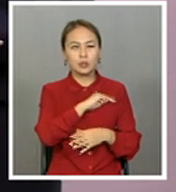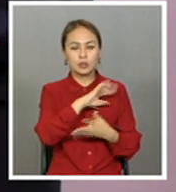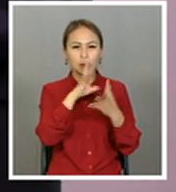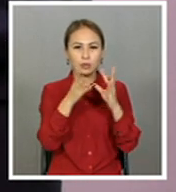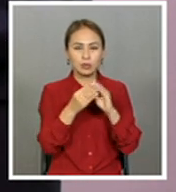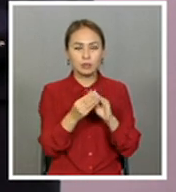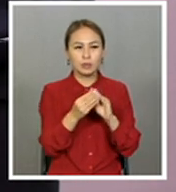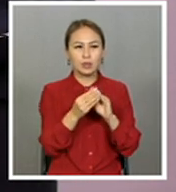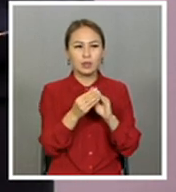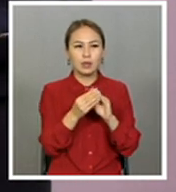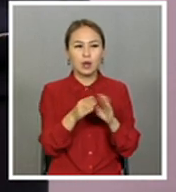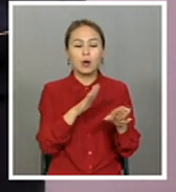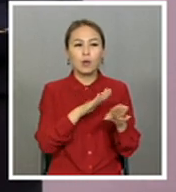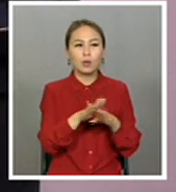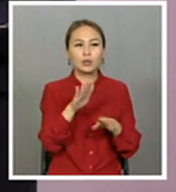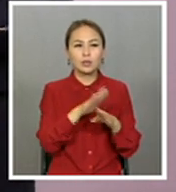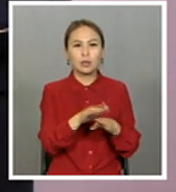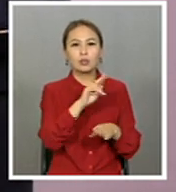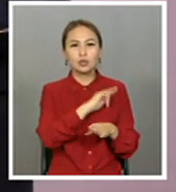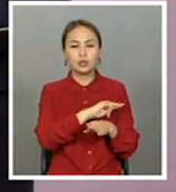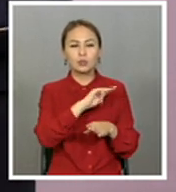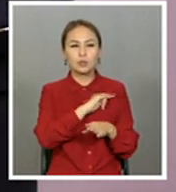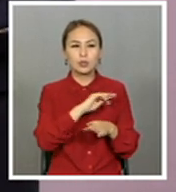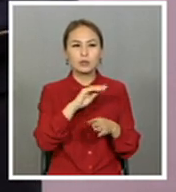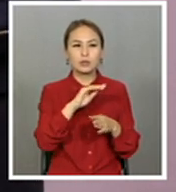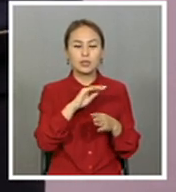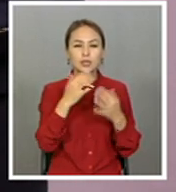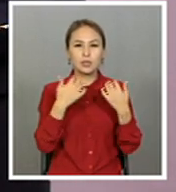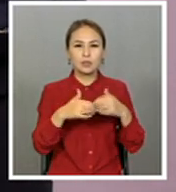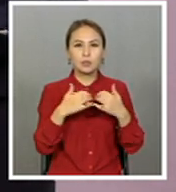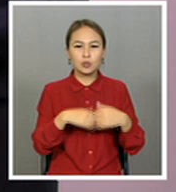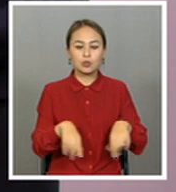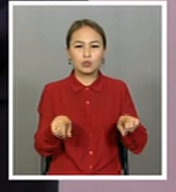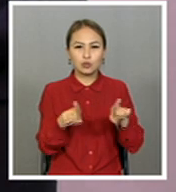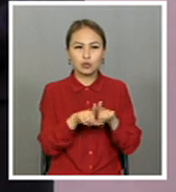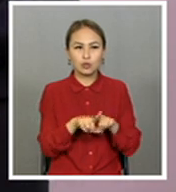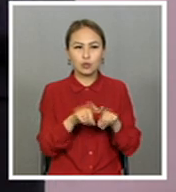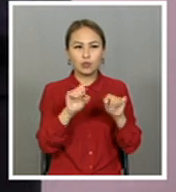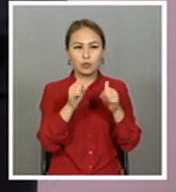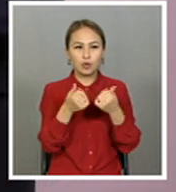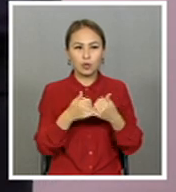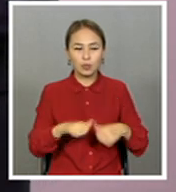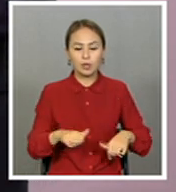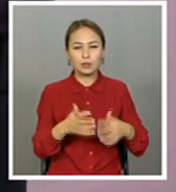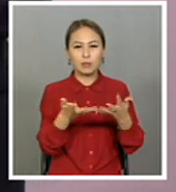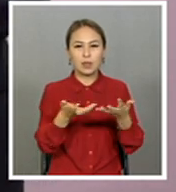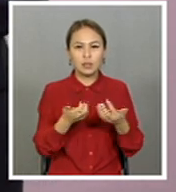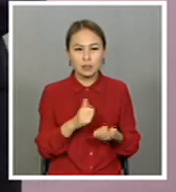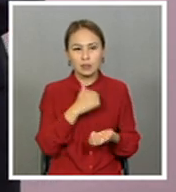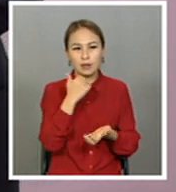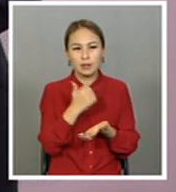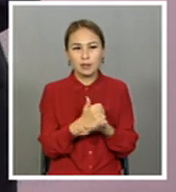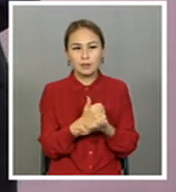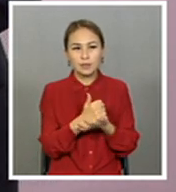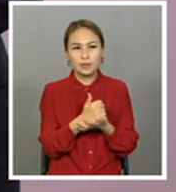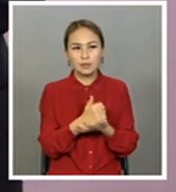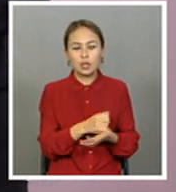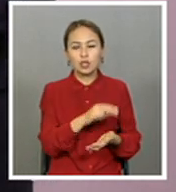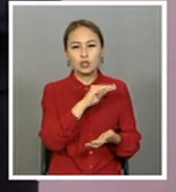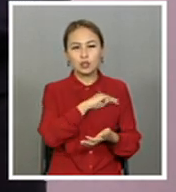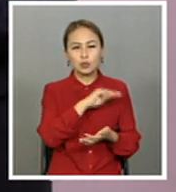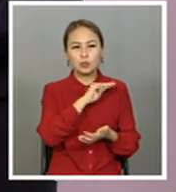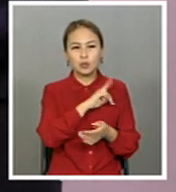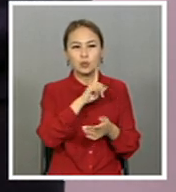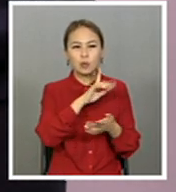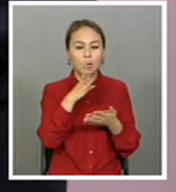белгісіз. Орындалған жұмыс көлемін есептеу үшін формуланы басшылыққа аламыз. Жұмыс көлемін